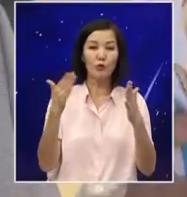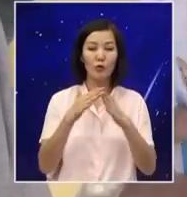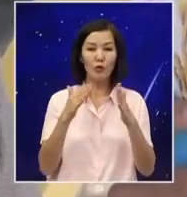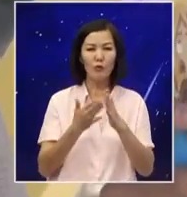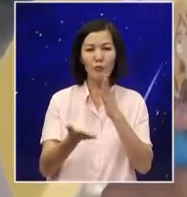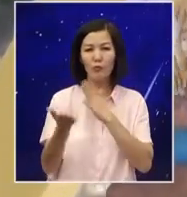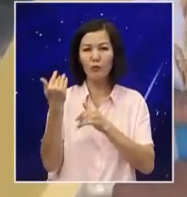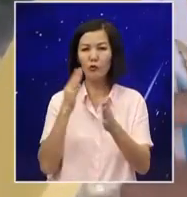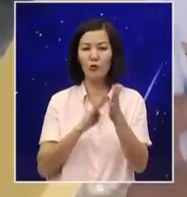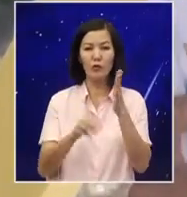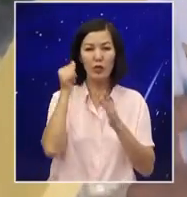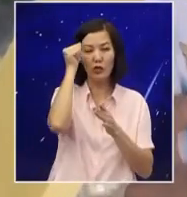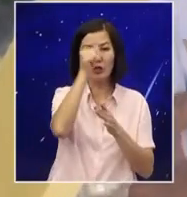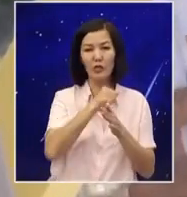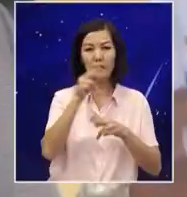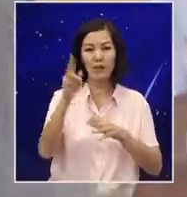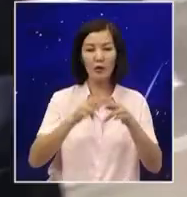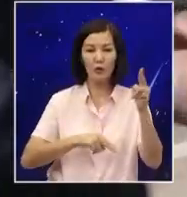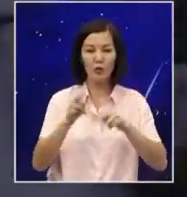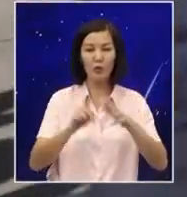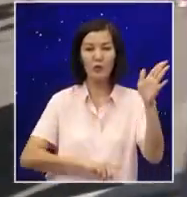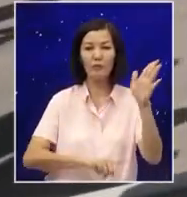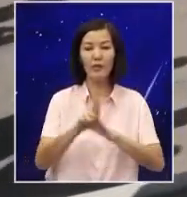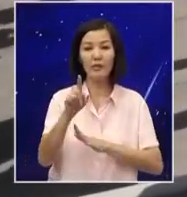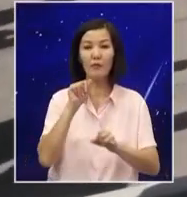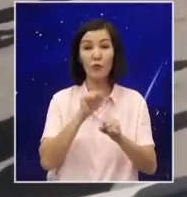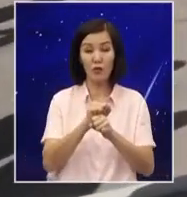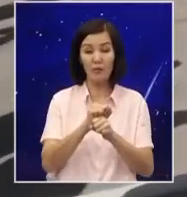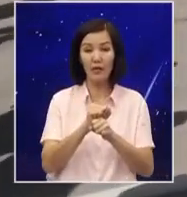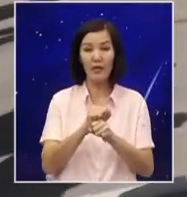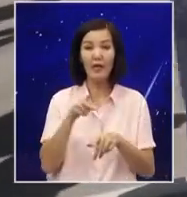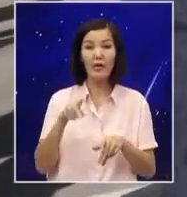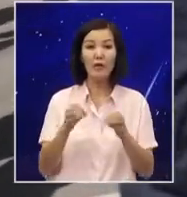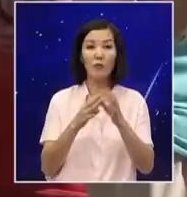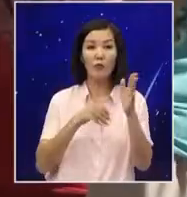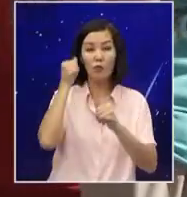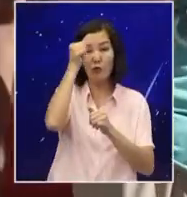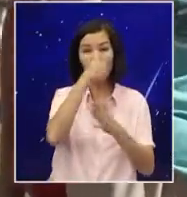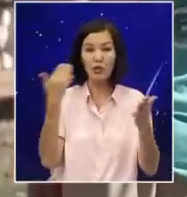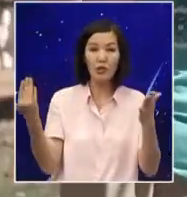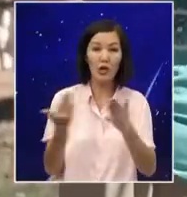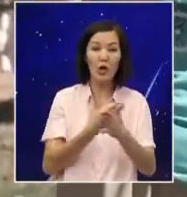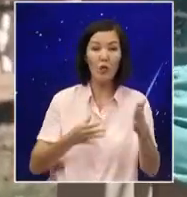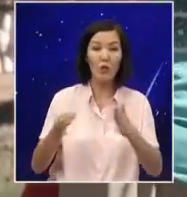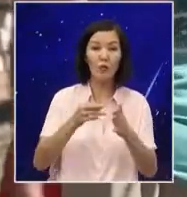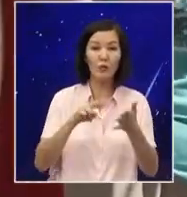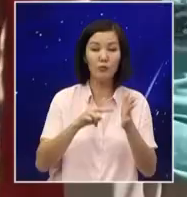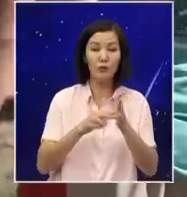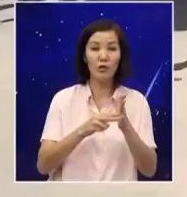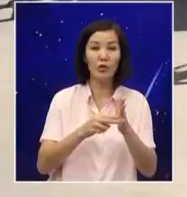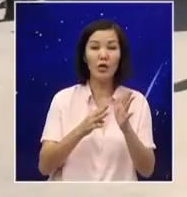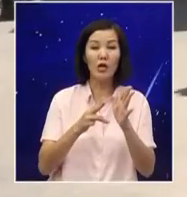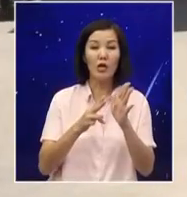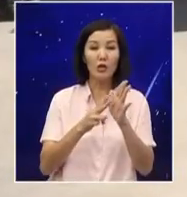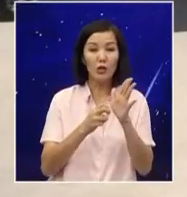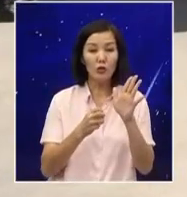қабырғасы сонау 90 жылдары қаланып, құрылысы соңына жетпей тұралап қалған. 2019 жылы облыс қоржынынан 709